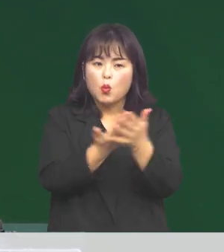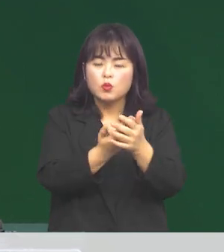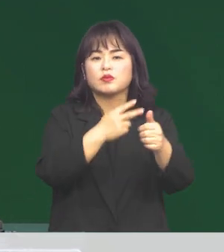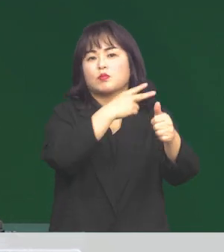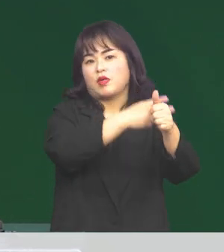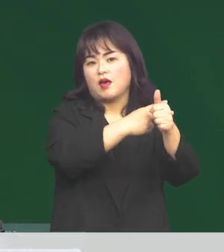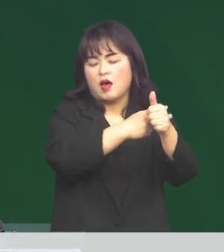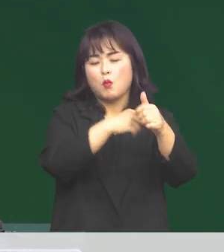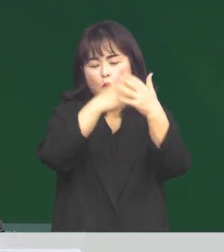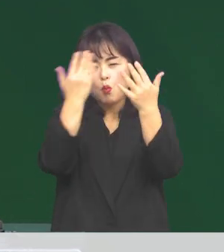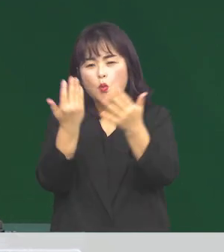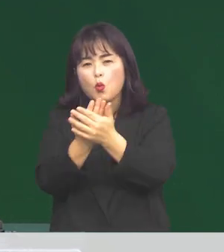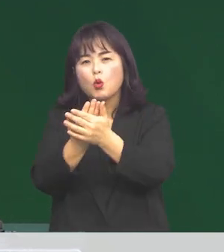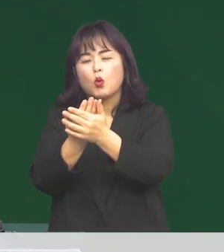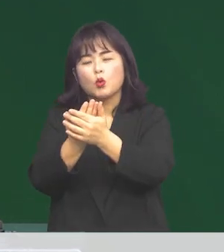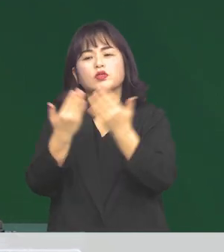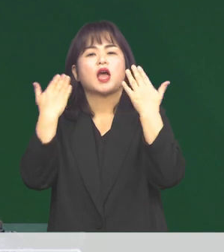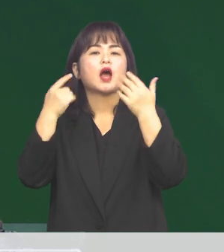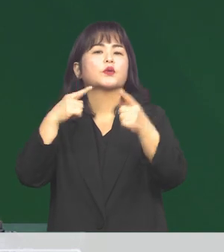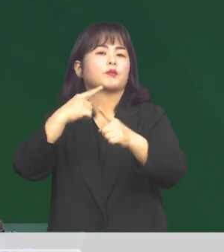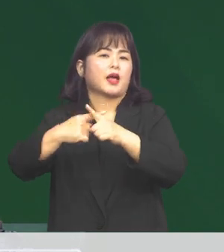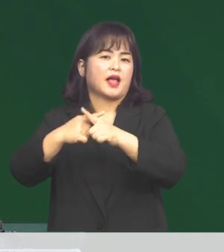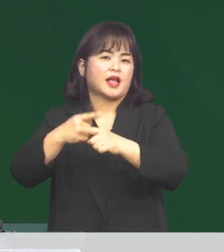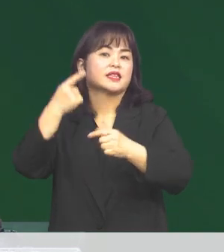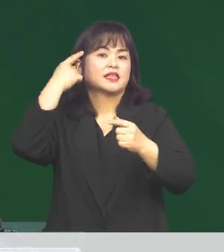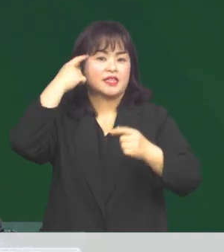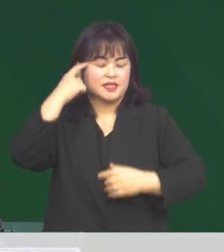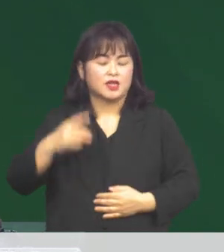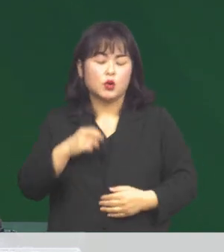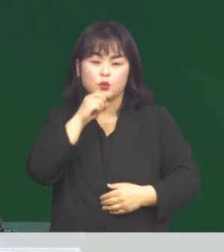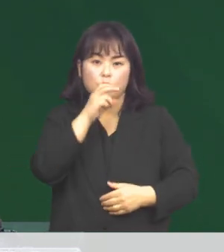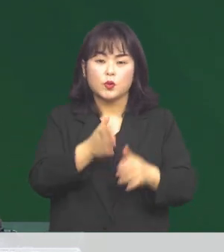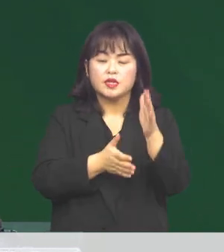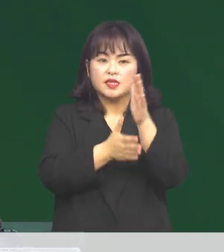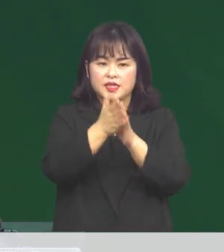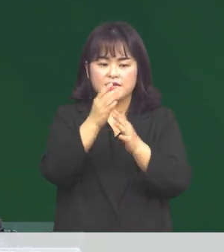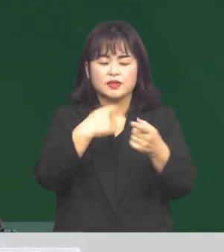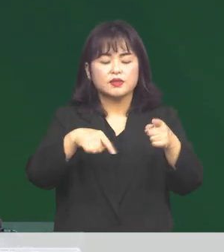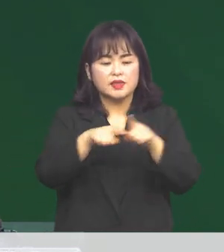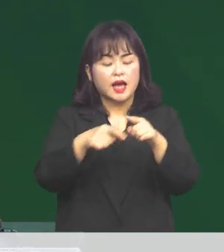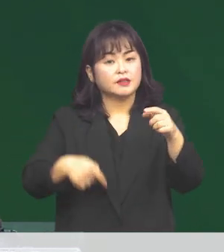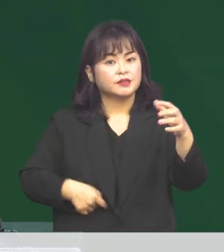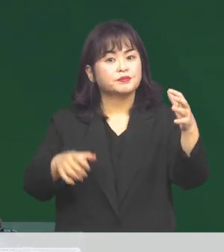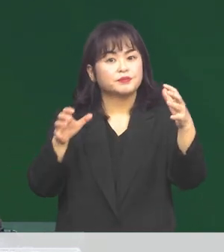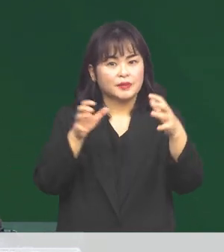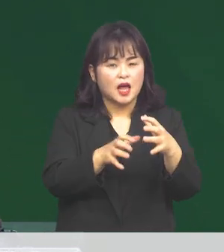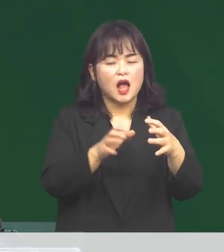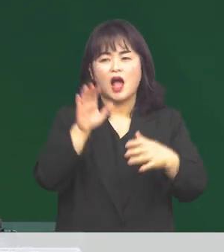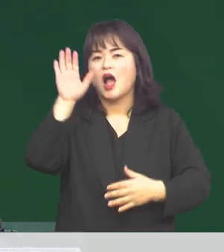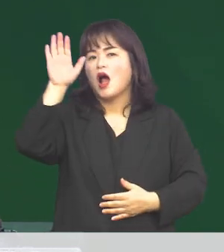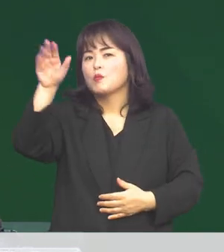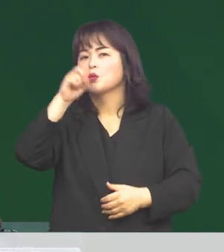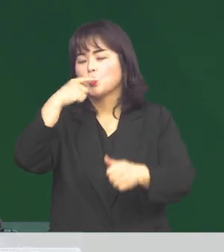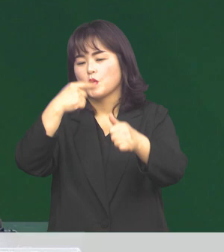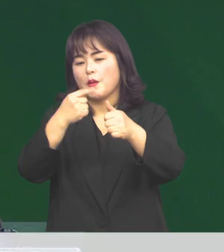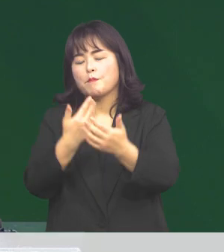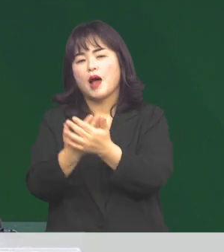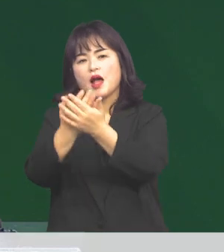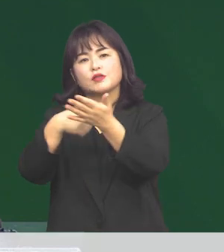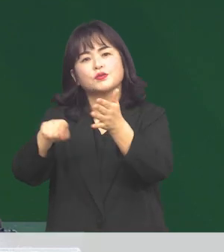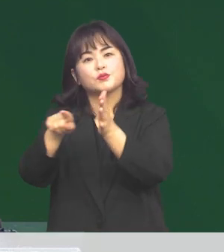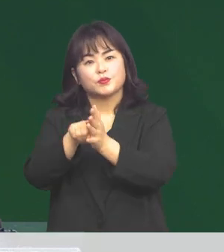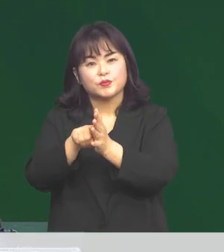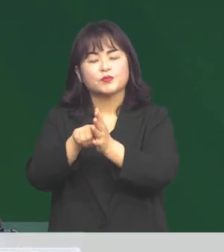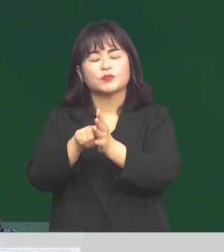모두가 선생님이고 모든 것이 용인은 학교다. 용인에 더욱 힘을 주시고 앞으로 용인 교육이